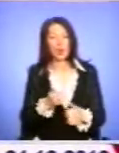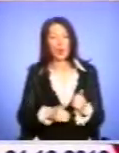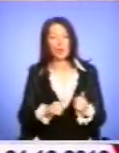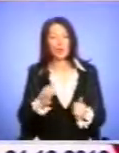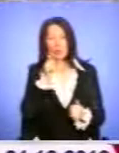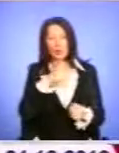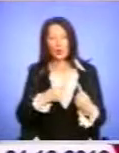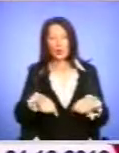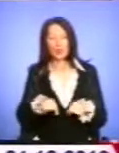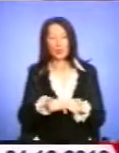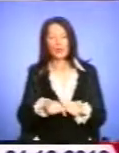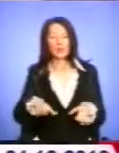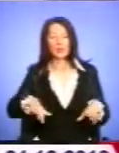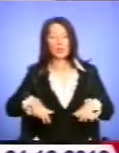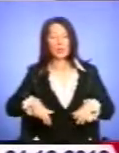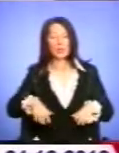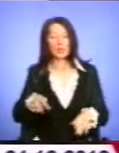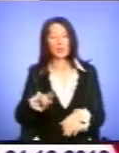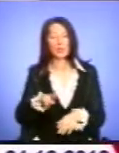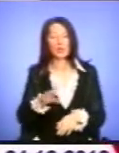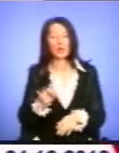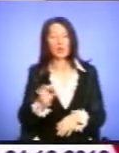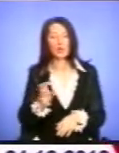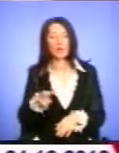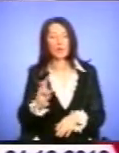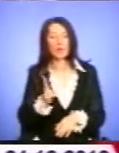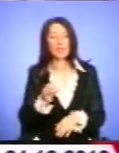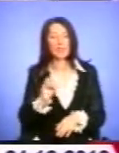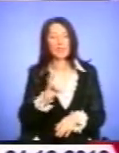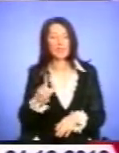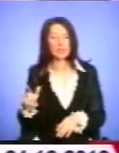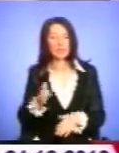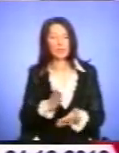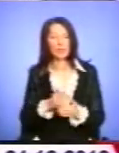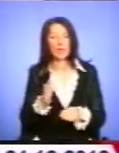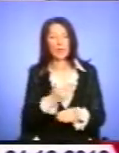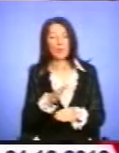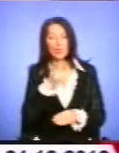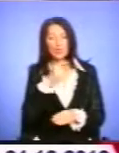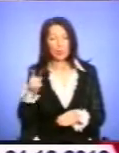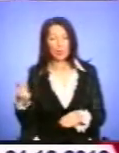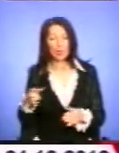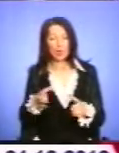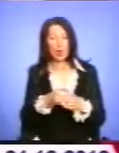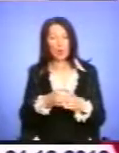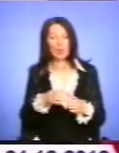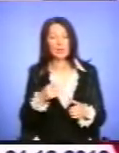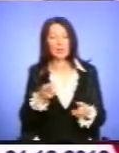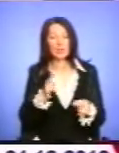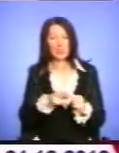двір» Ярослав Кінь. Проходить міжсезоння. Команди першої, вищої ліг закінчують, другої, наша